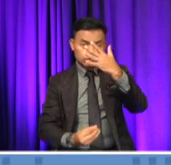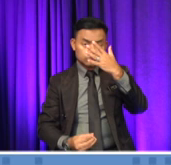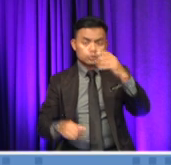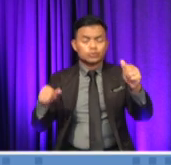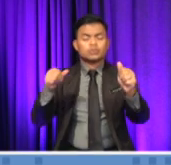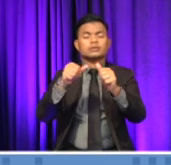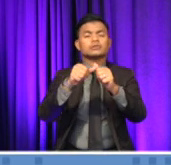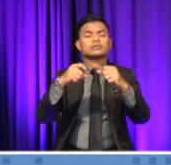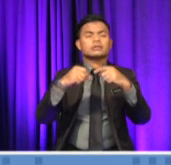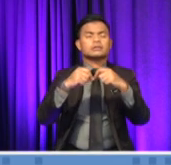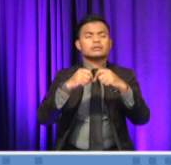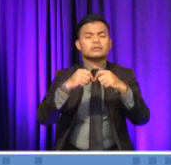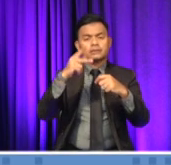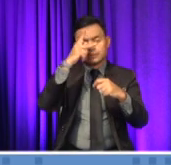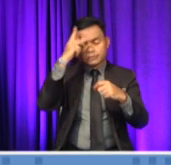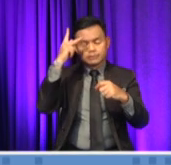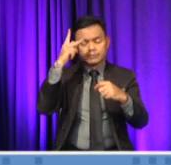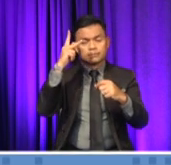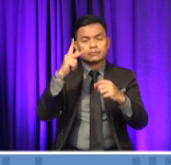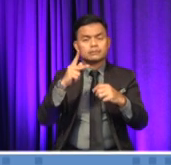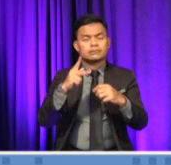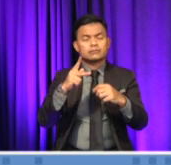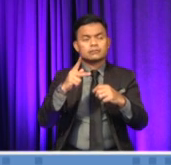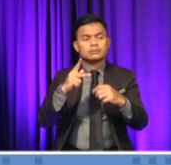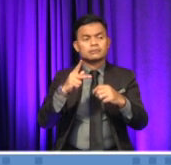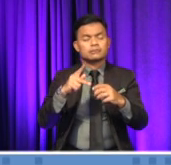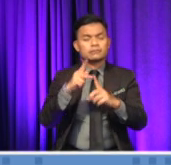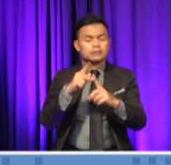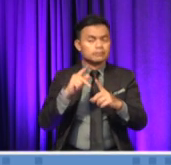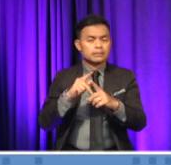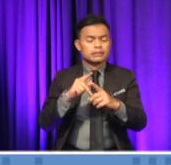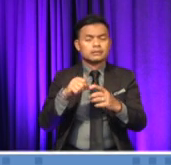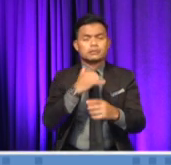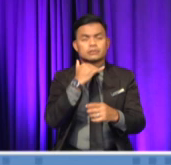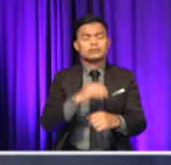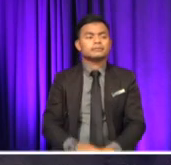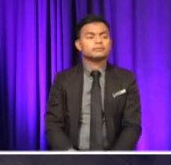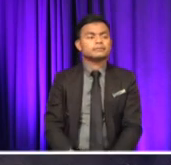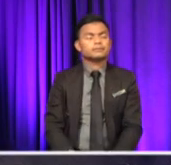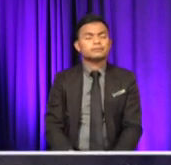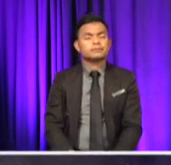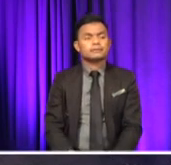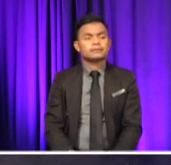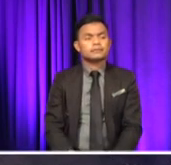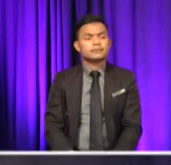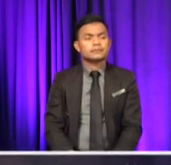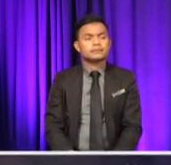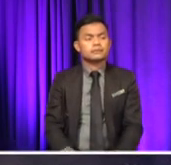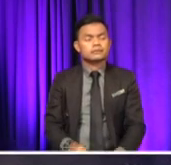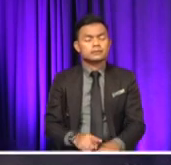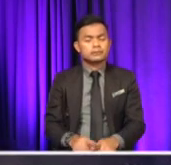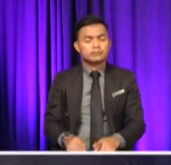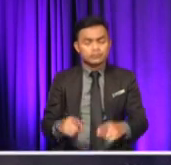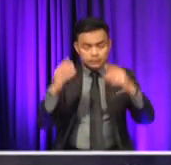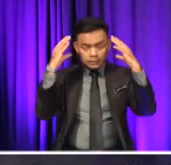kegagalan penebar oke baiklah atas jawaban yang betul cuma kalau boleh saya